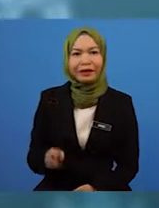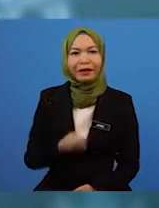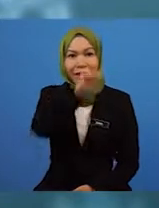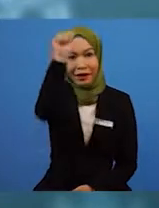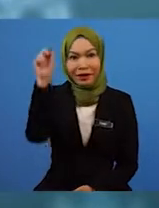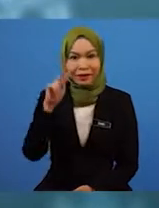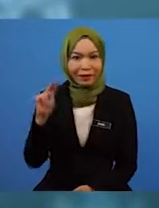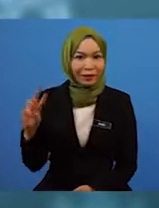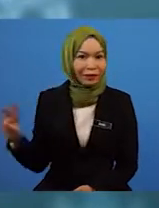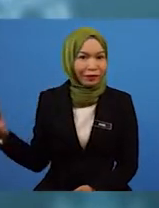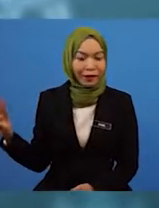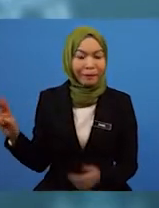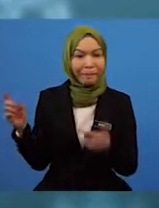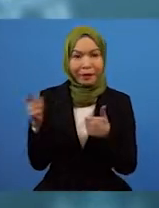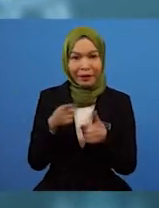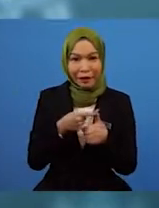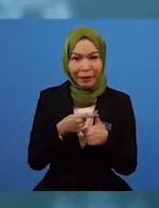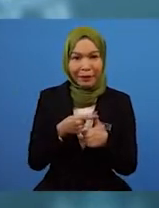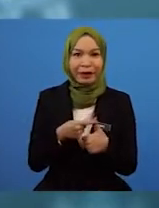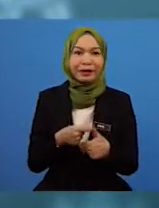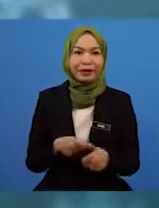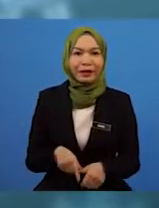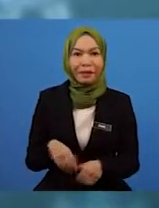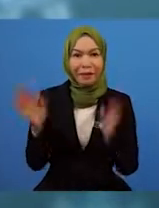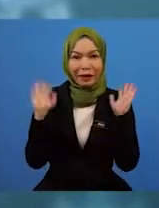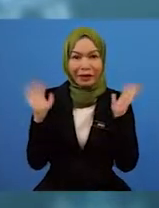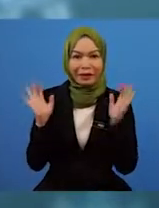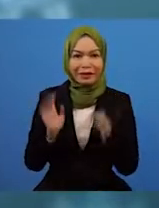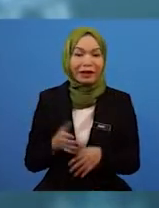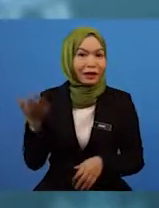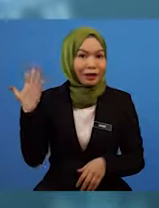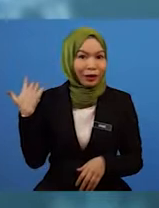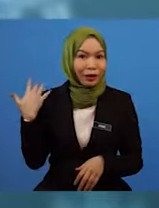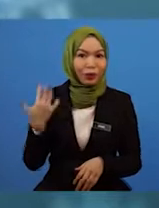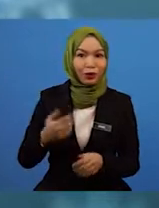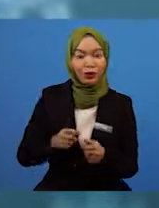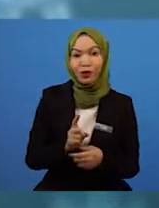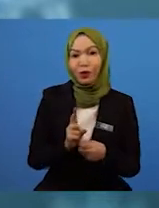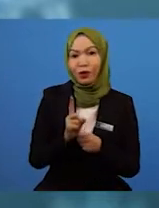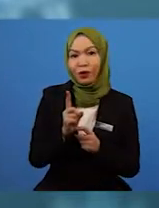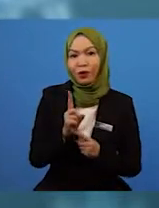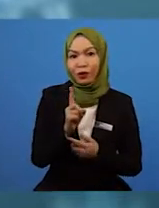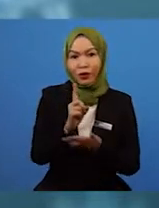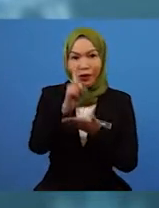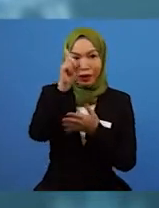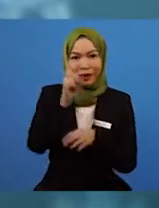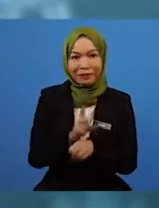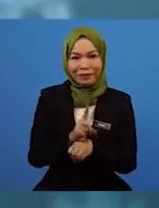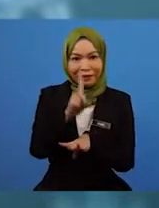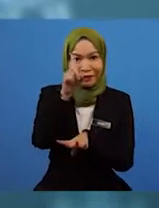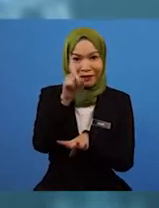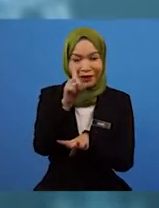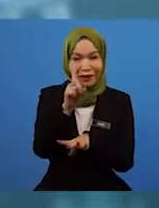ke angkasa di Rusia dahulu, roket yang membawa beliau naik memerlukan pembakaran haba